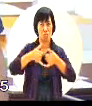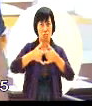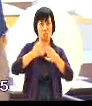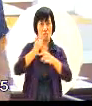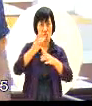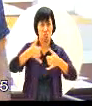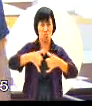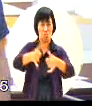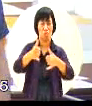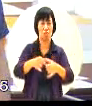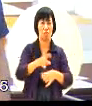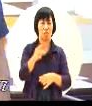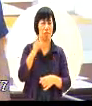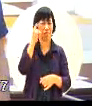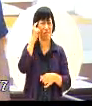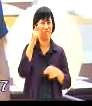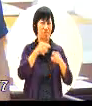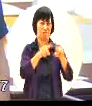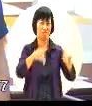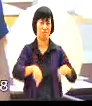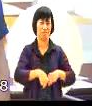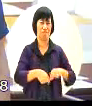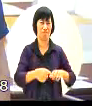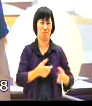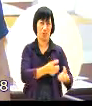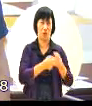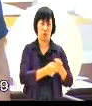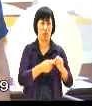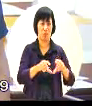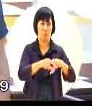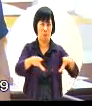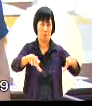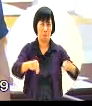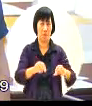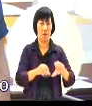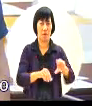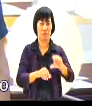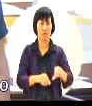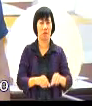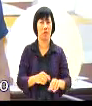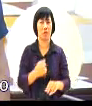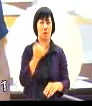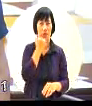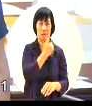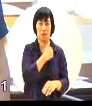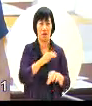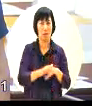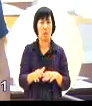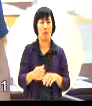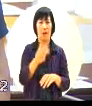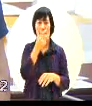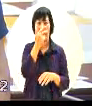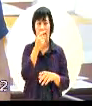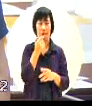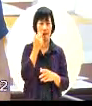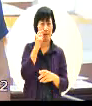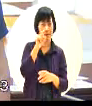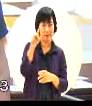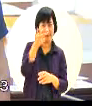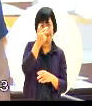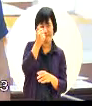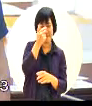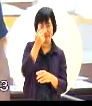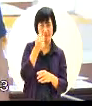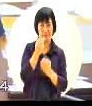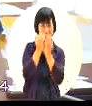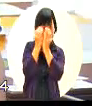来，所以有时候伊拢会伫这个。才出来啊，直接到对这边啊，就头回转转来啊，就迄个天